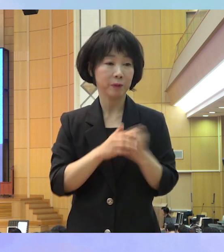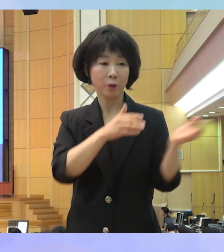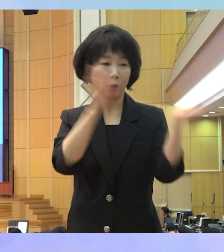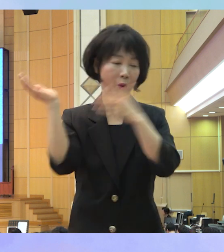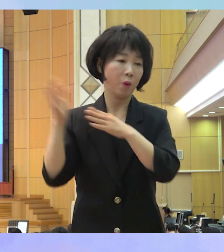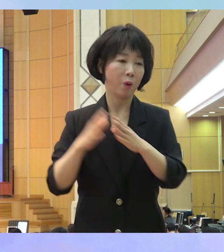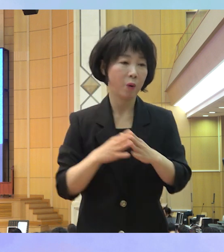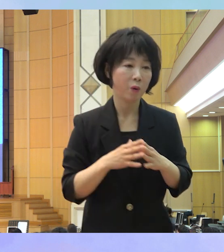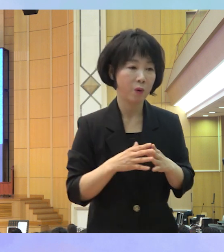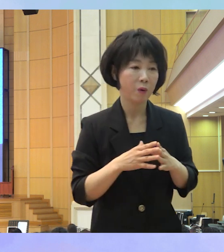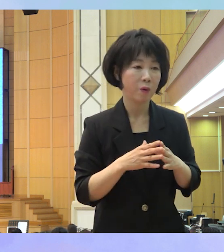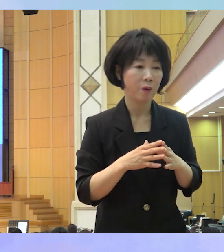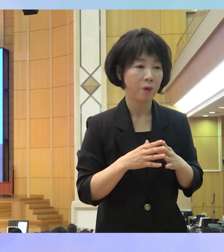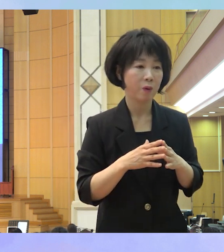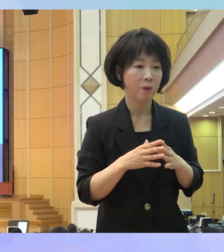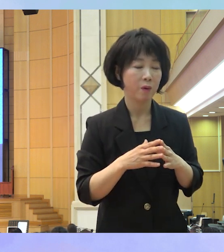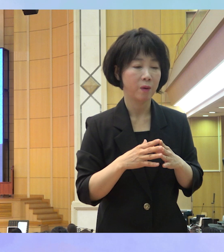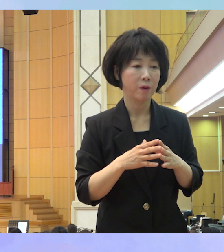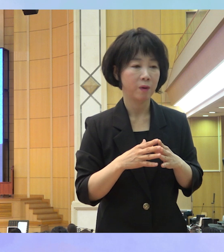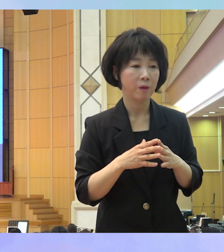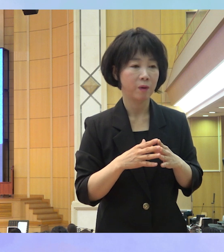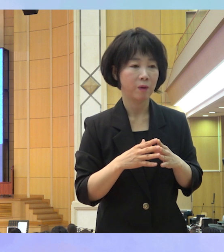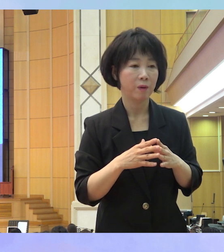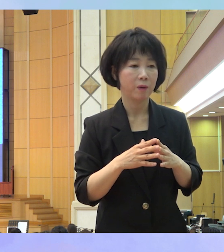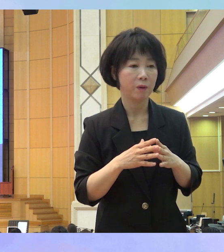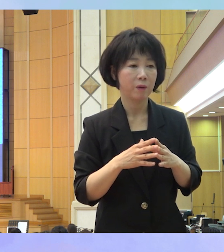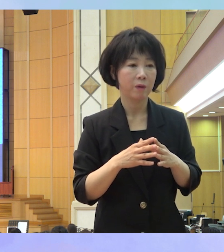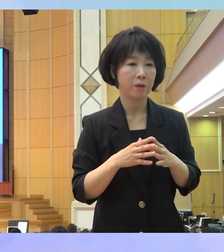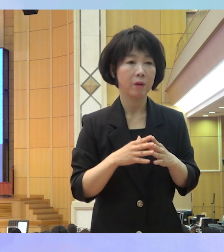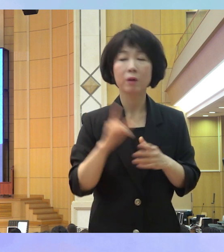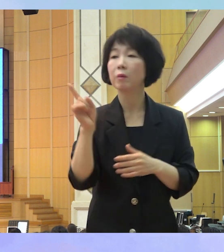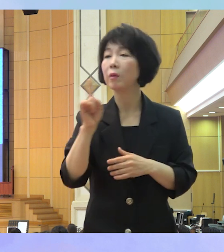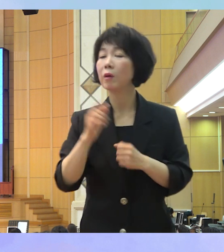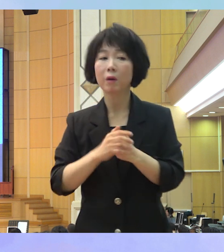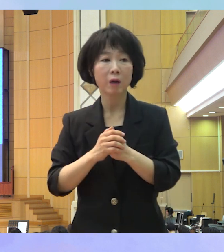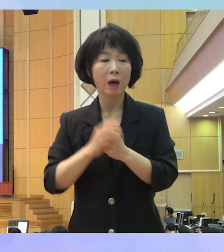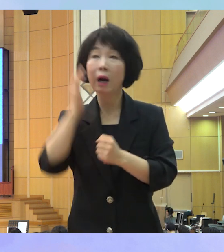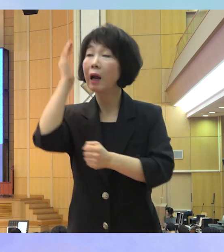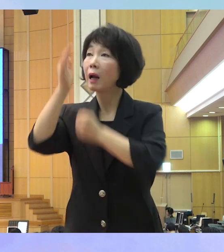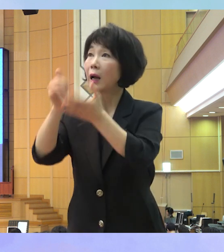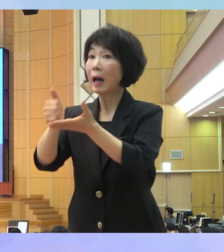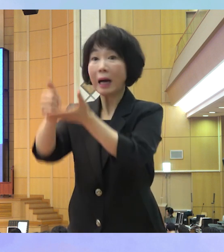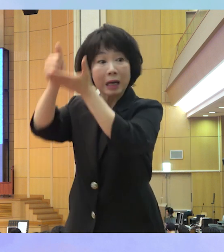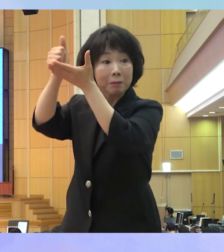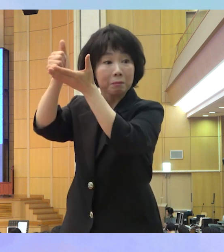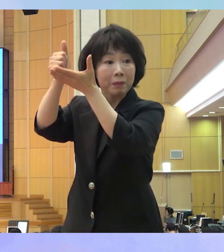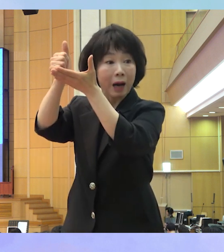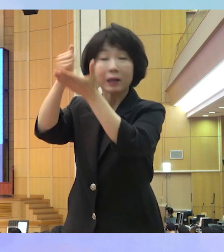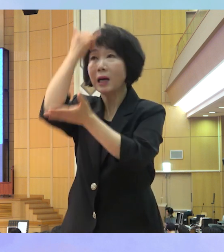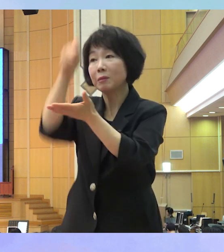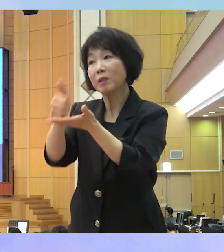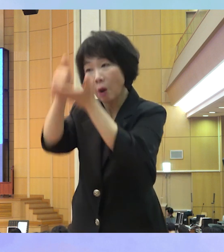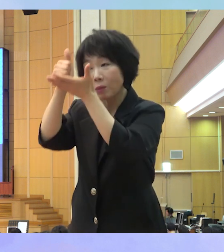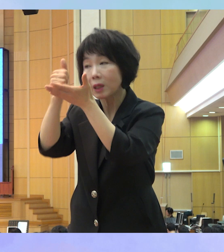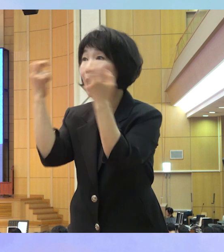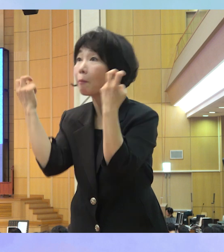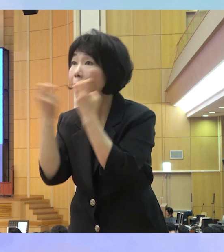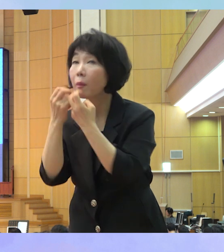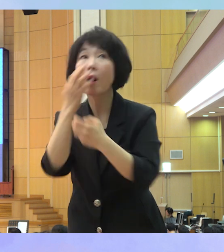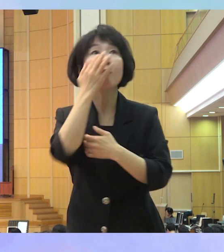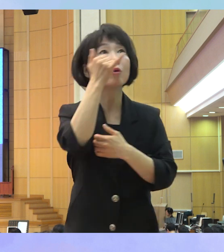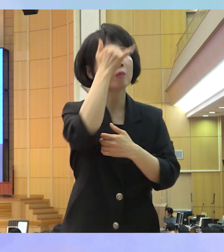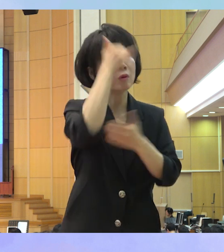거거든요. 그래서 여러분 그거를 아셔야 돼요. 하나님을 섬기는 방법과 부모님을 섬기는